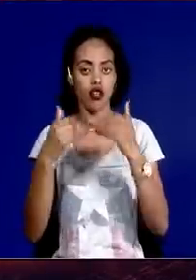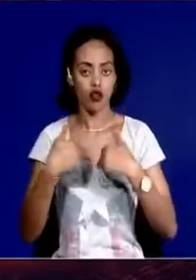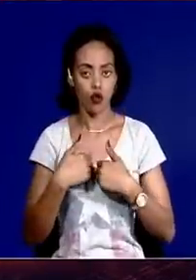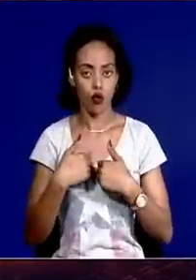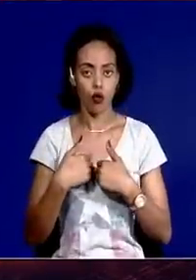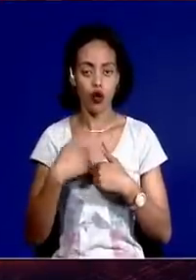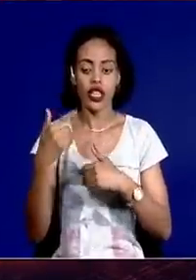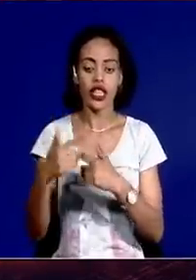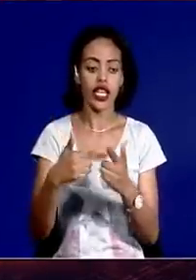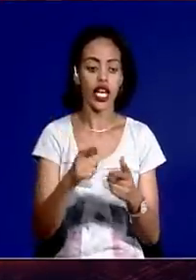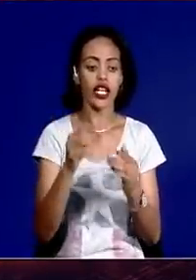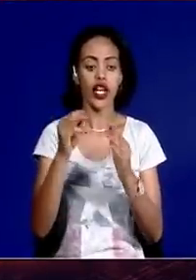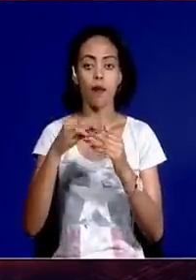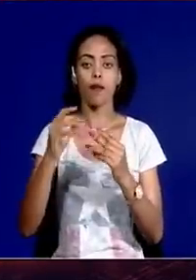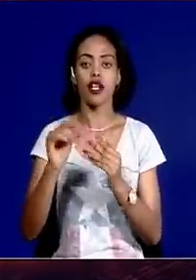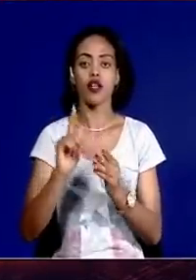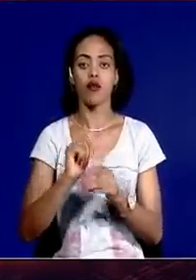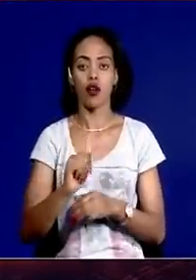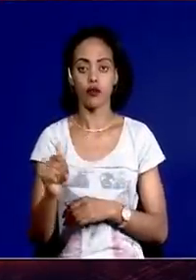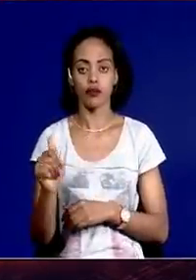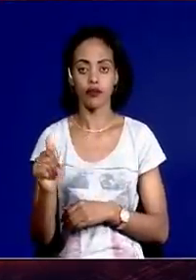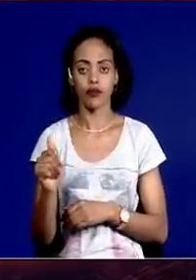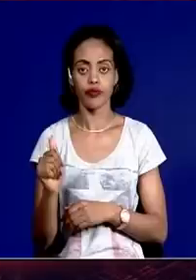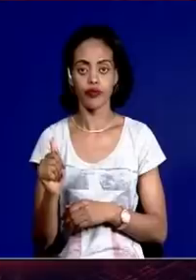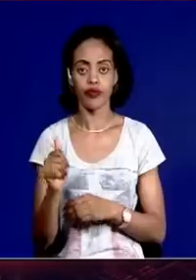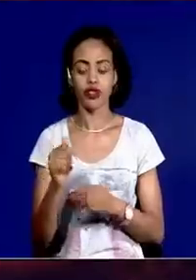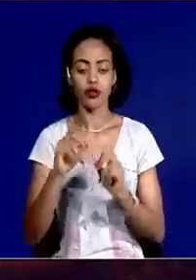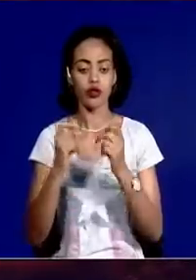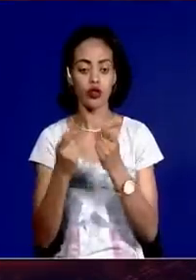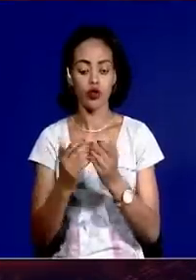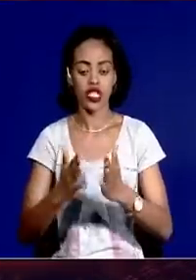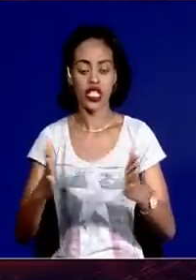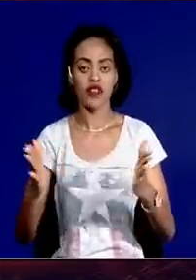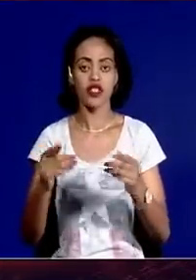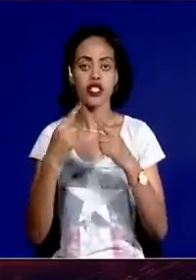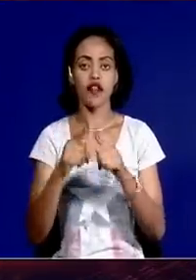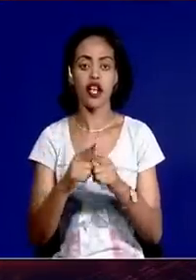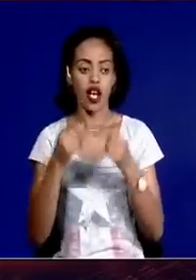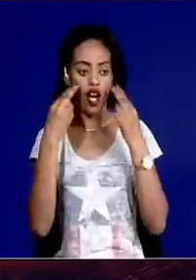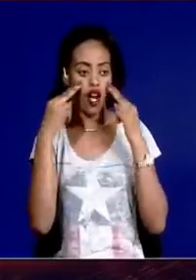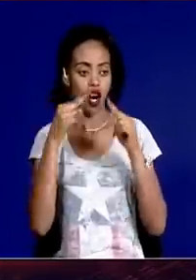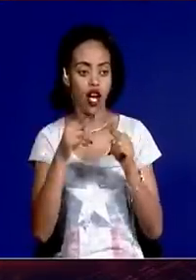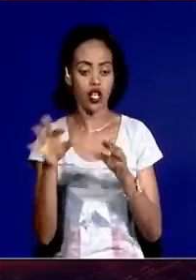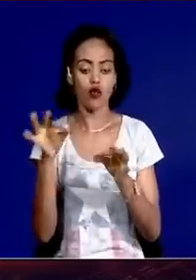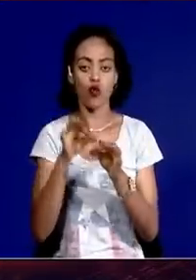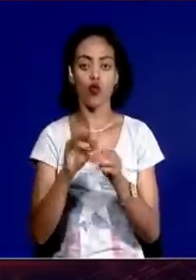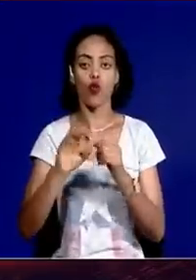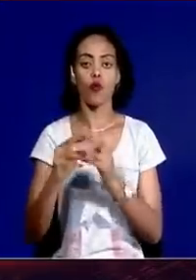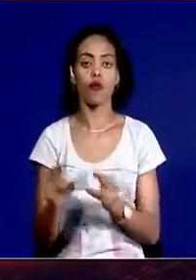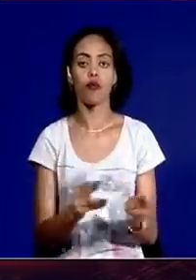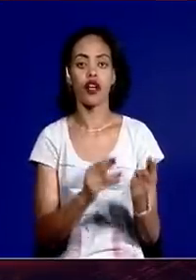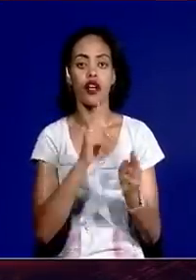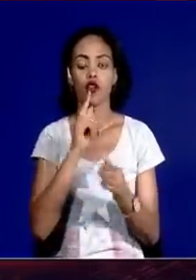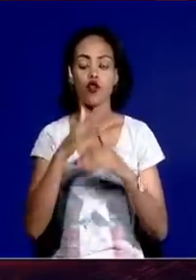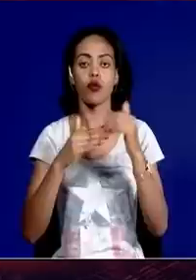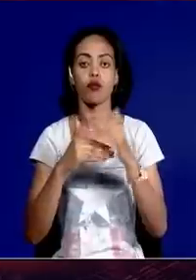بتي خيرينا مرزعة بعلو تنتهي ديمقراسينا زي صفح استفلا لي الرئاتات زو كل اللي منجدي زي